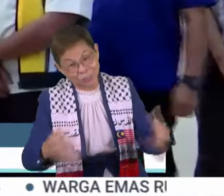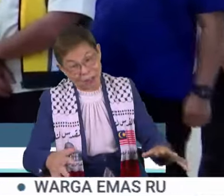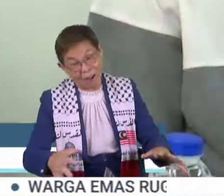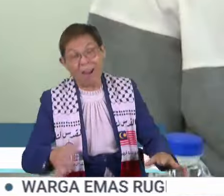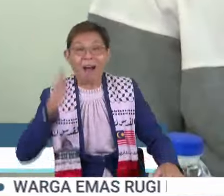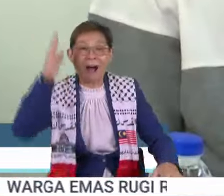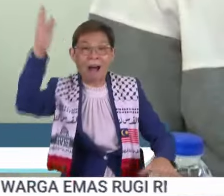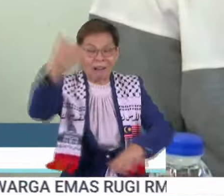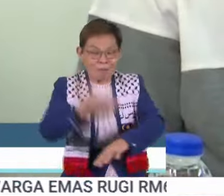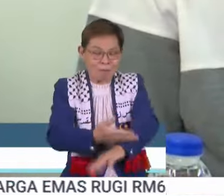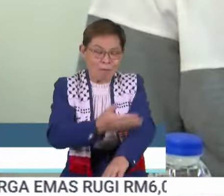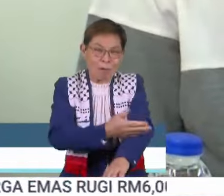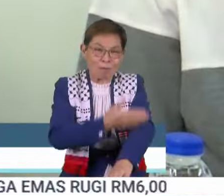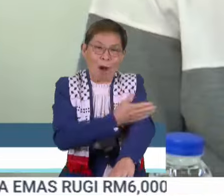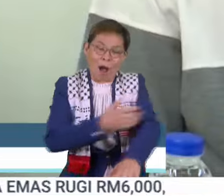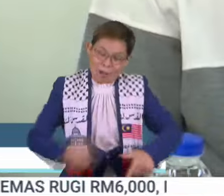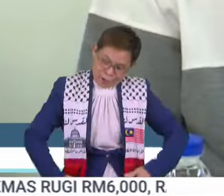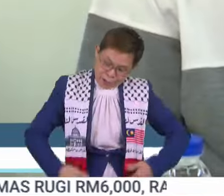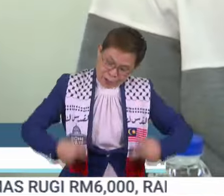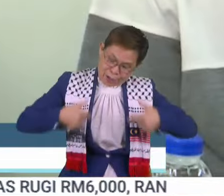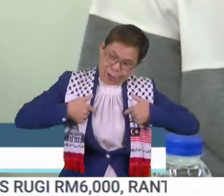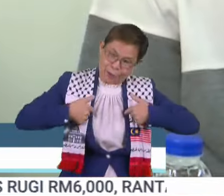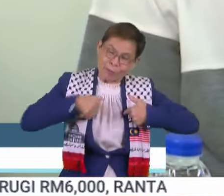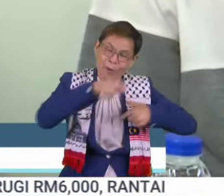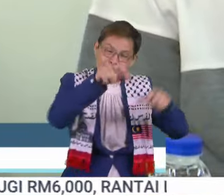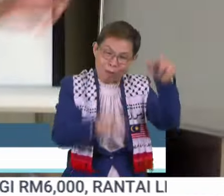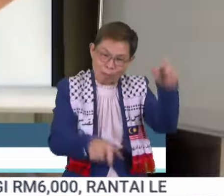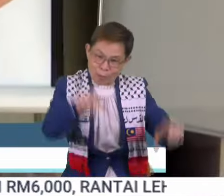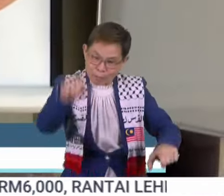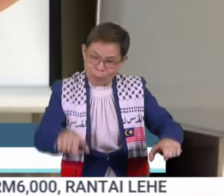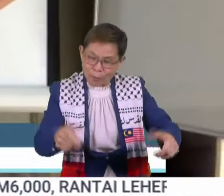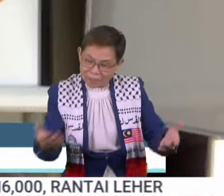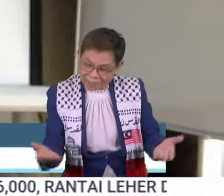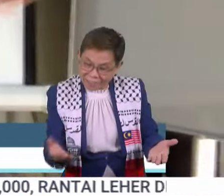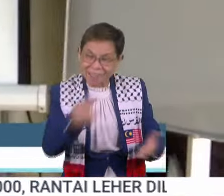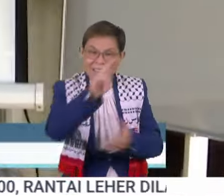Ini bakal meningkatkan taraf sosioekonomi penduduk.